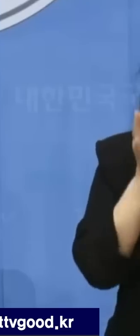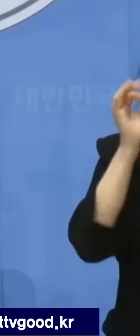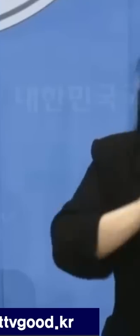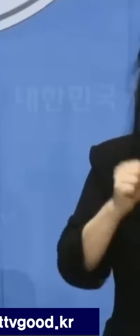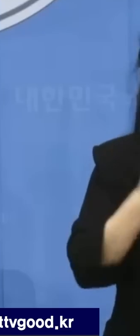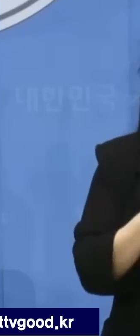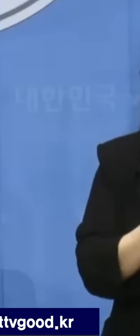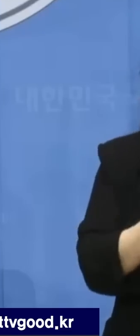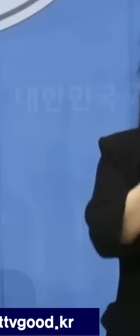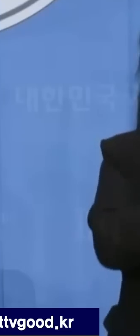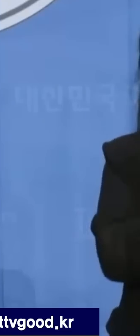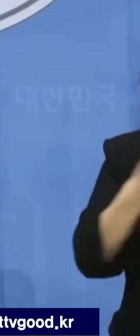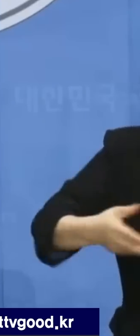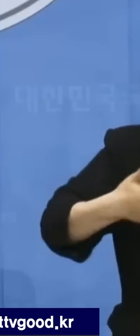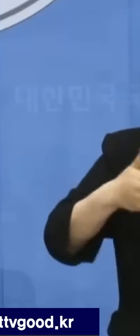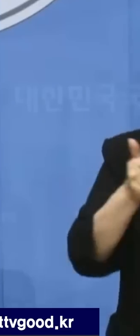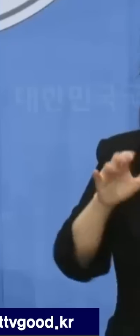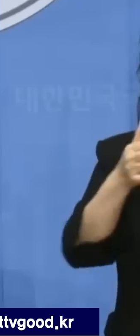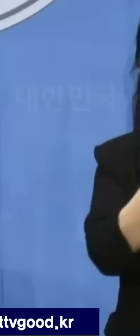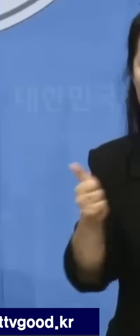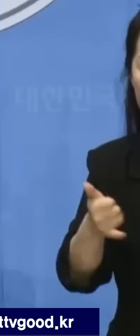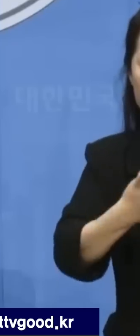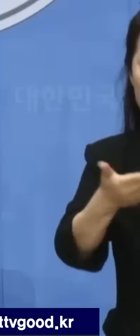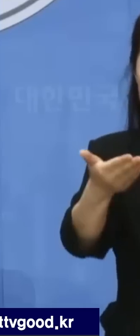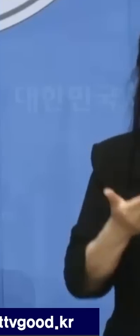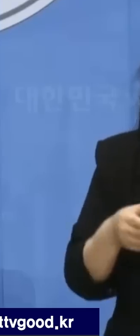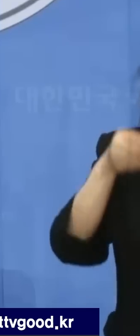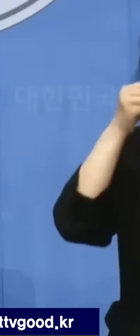뛰겠습니다. 당원과 지지자, 국민들의